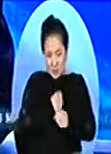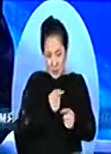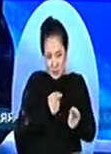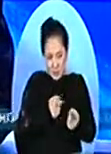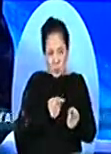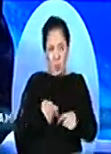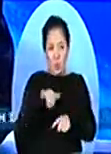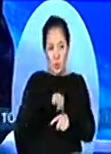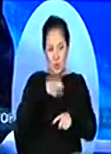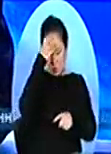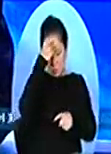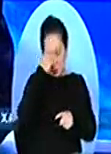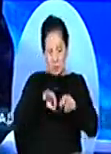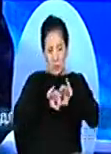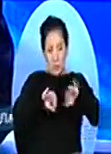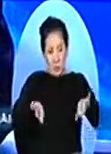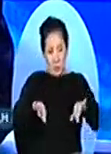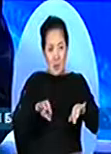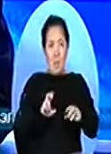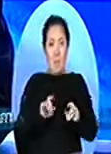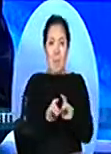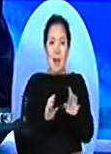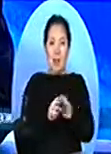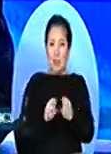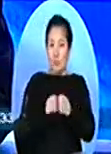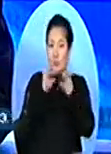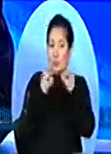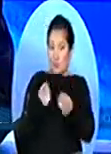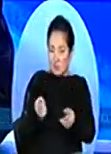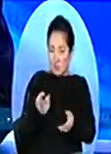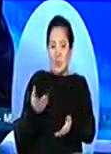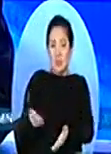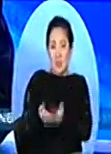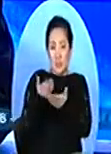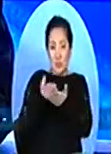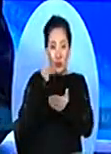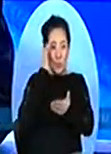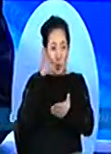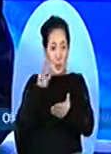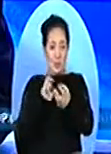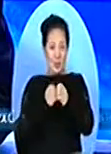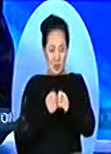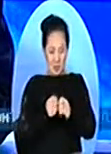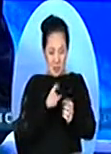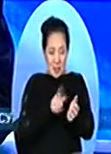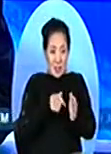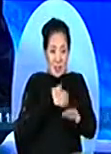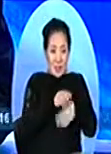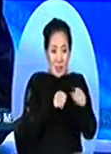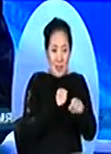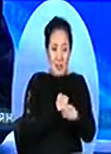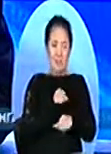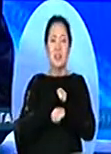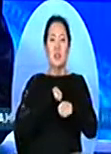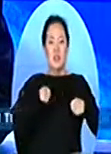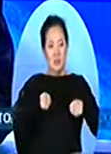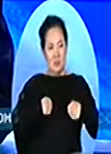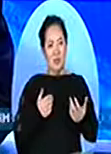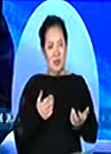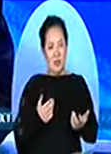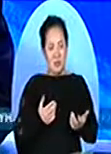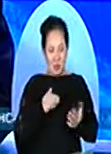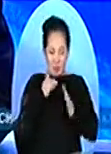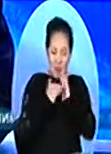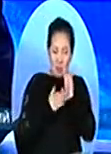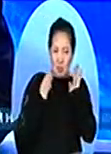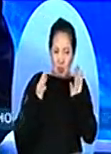ангид байлгаж баялаг бүтээгчдийг дэмжсэн бодлогыг хэрэгжүүлж хамгийн гол нь хэрэгжүүлж байгаа үйл ажиллагаагаа иргэдэд ил тодор тайлагнаж байхыг засгийн